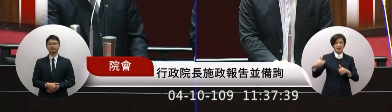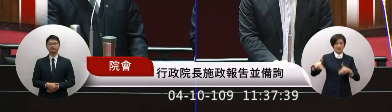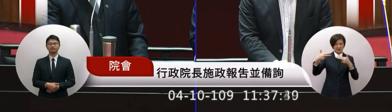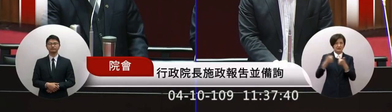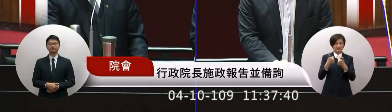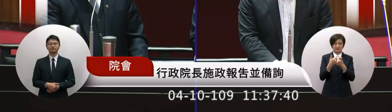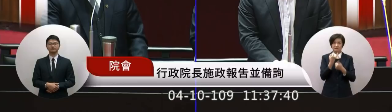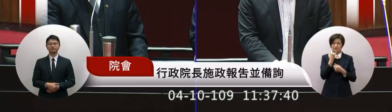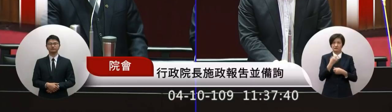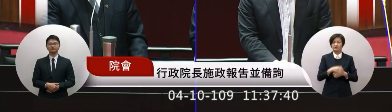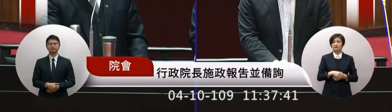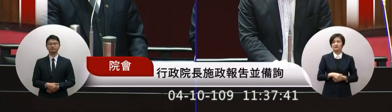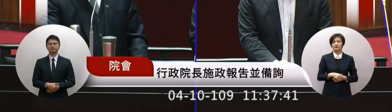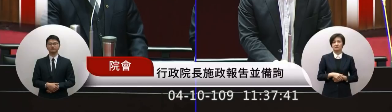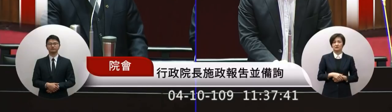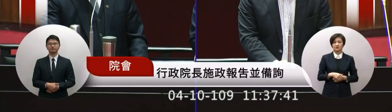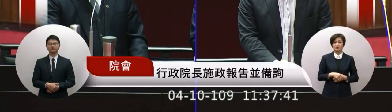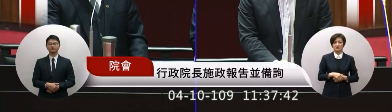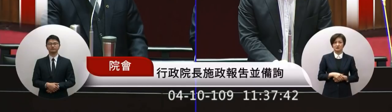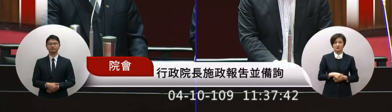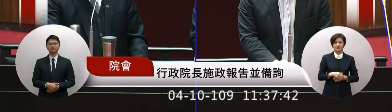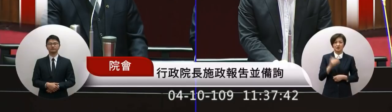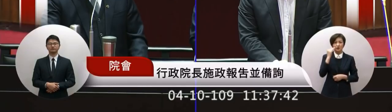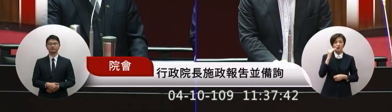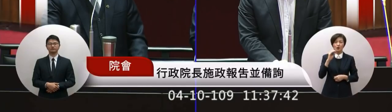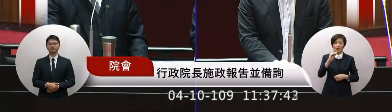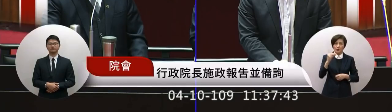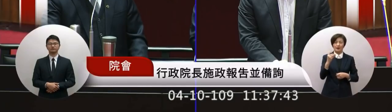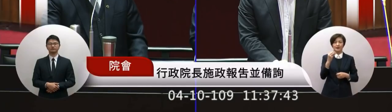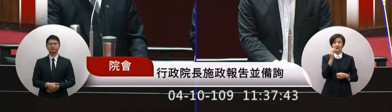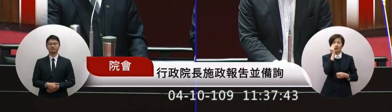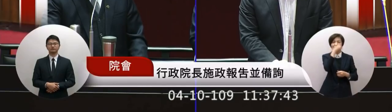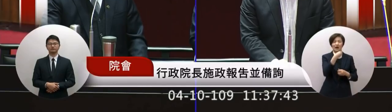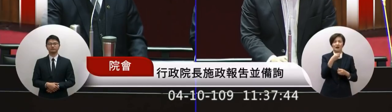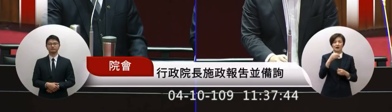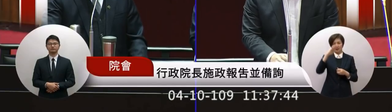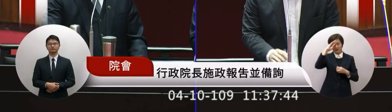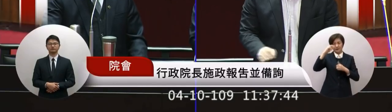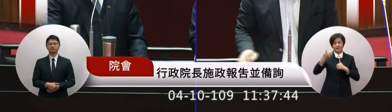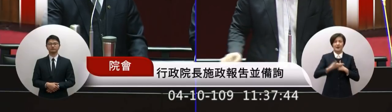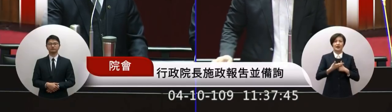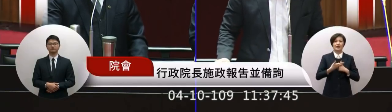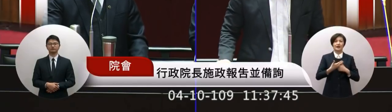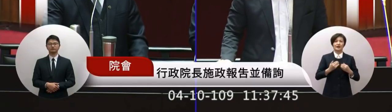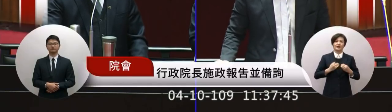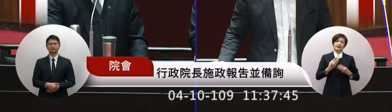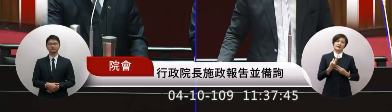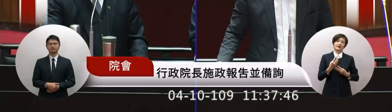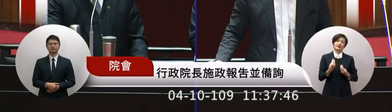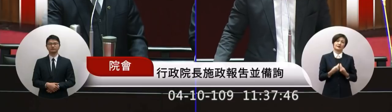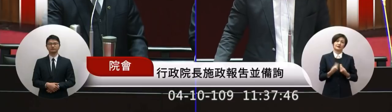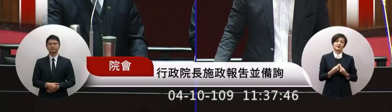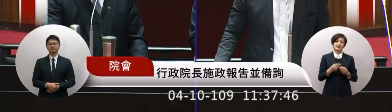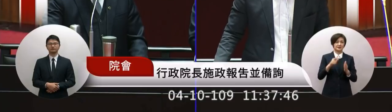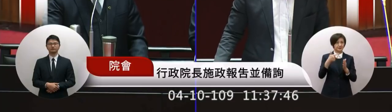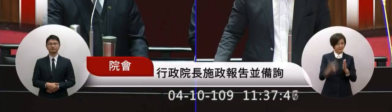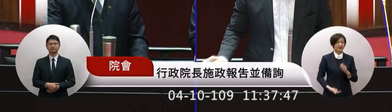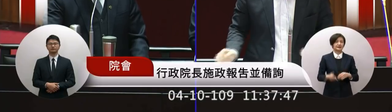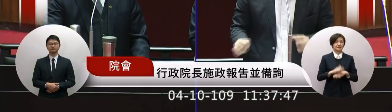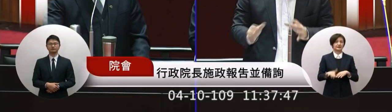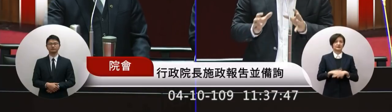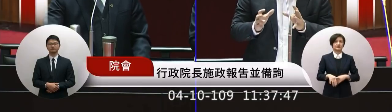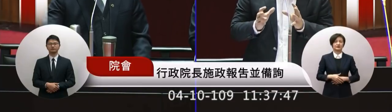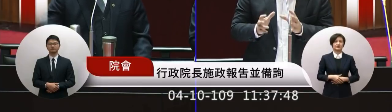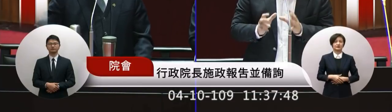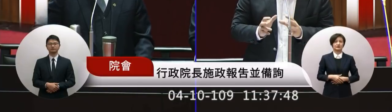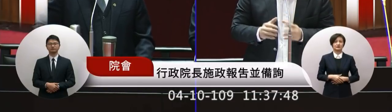啦。因为讲，如果若等有人来染到肺炎，啊，较来研究，我看时间会伤慢。那但是要讲这吼，主要